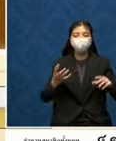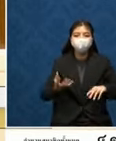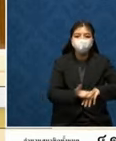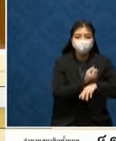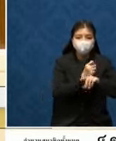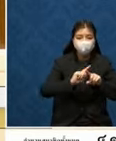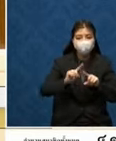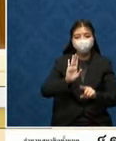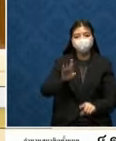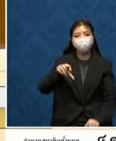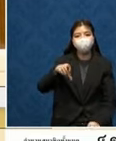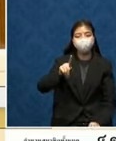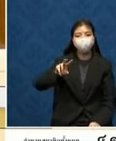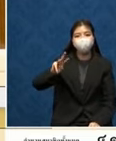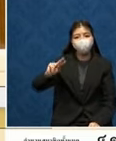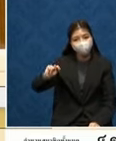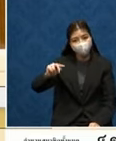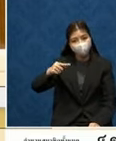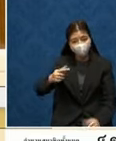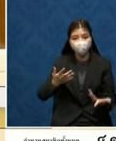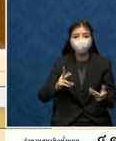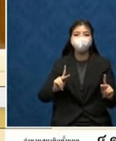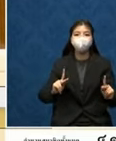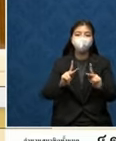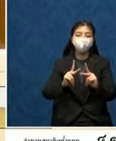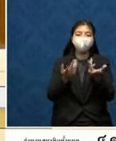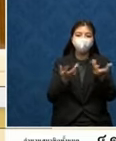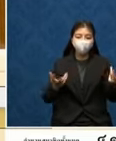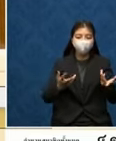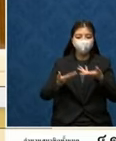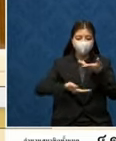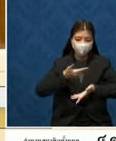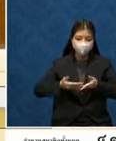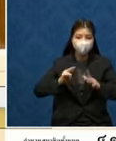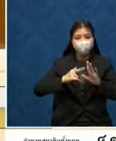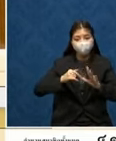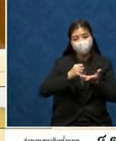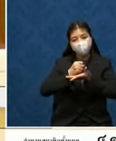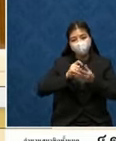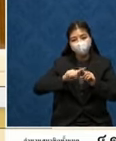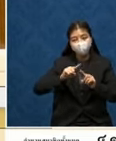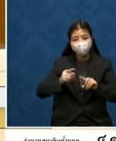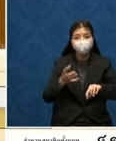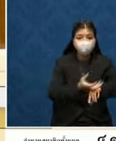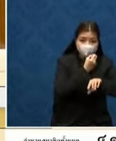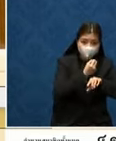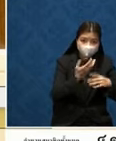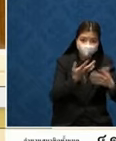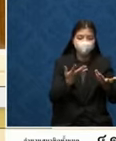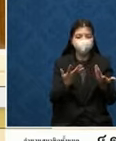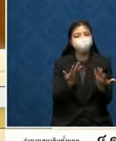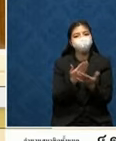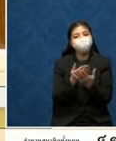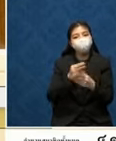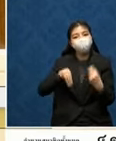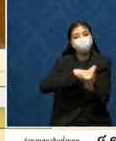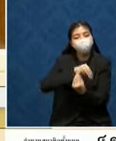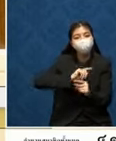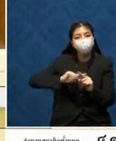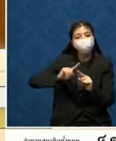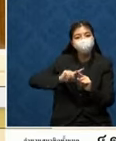ปปงกรมสรรพากรในการขยายผลยึดทรัพย์สินผู้ค้ายยาเสพติดที่นำเงินจากยาเสพติดไปฟอกเงินหน่วยงานศาลและ